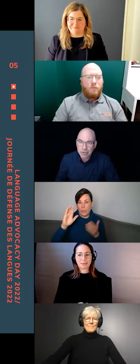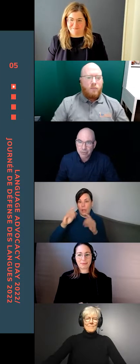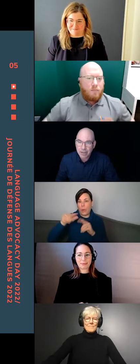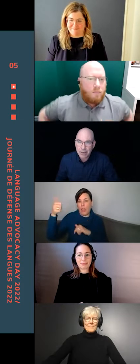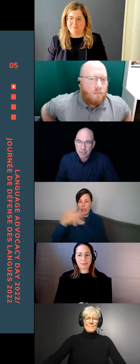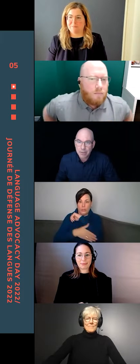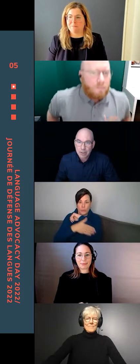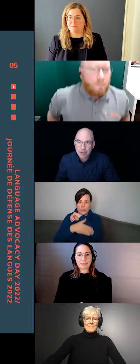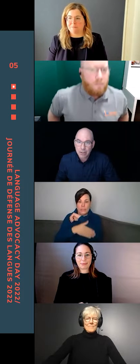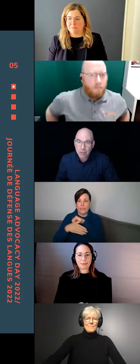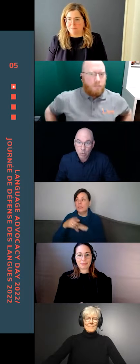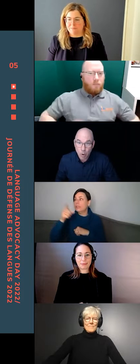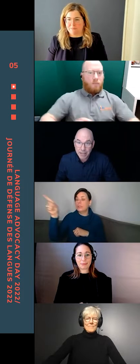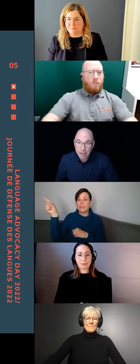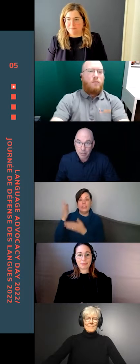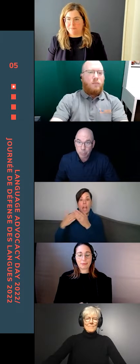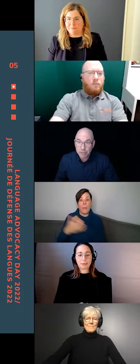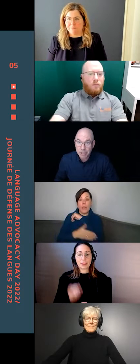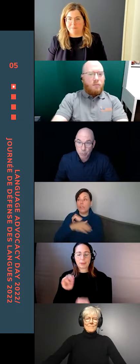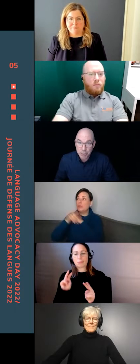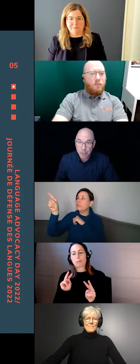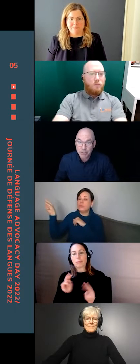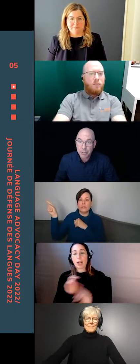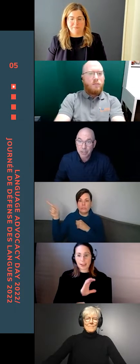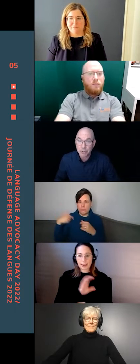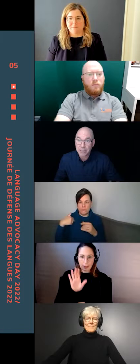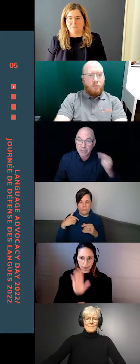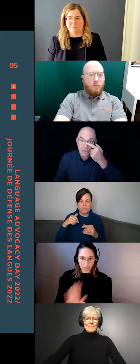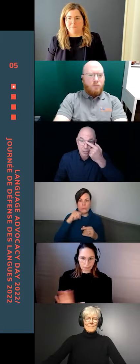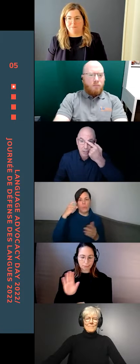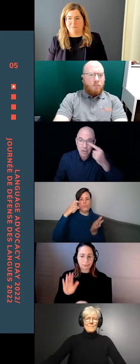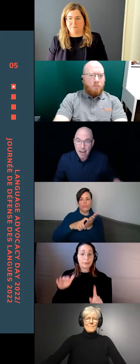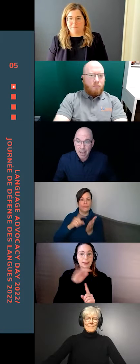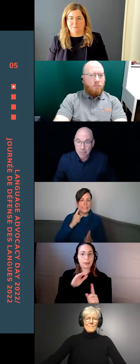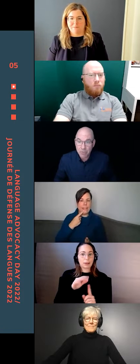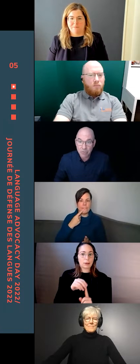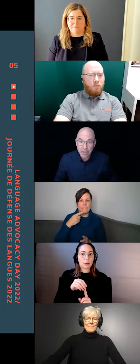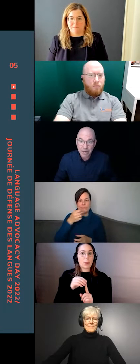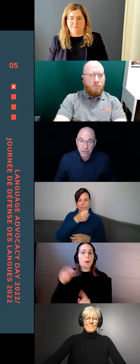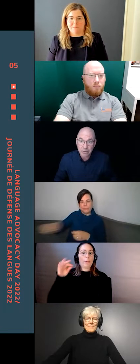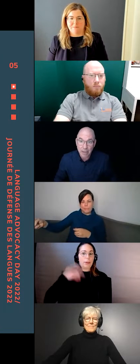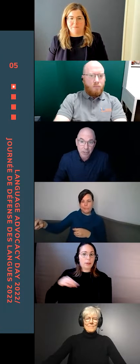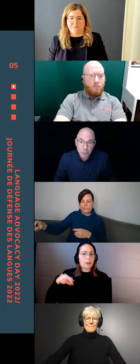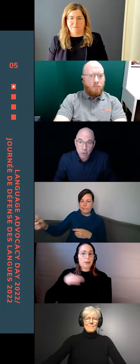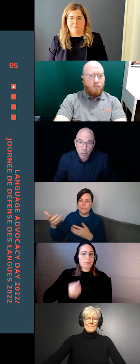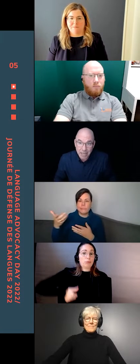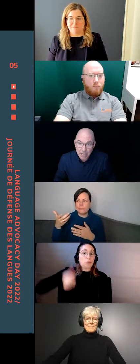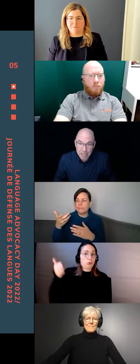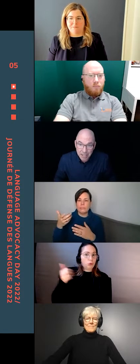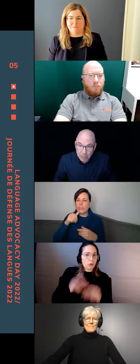OK, ici c'est Lia. Donc, quand nous pensons au Canada, nous avons une